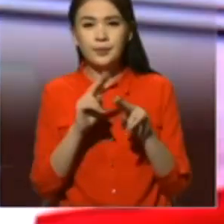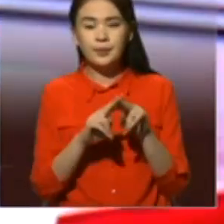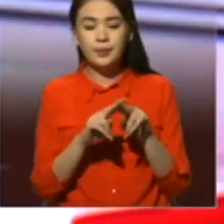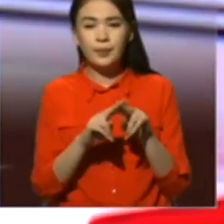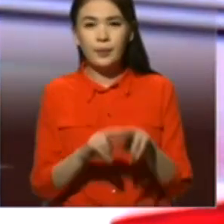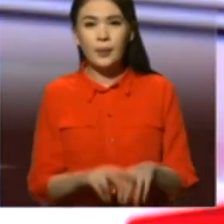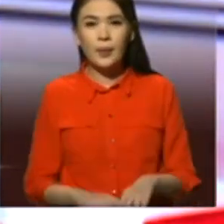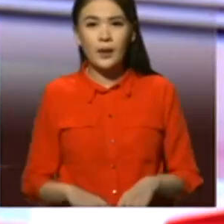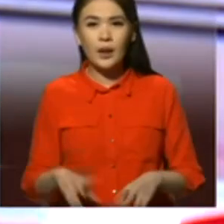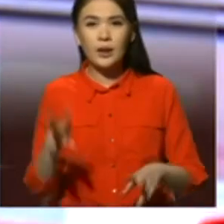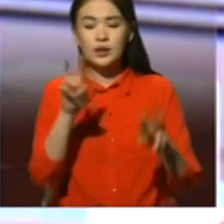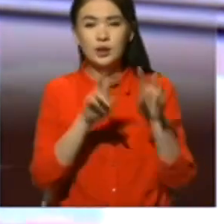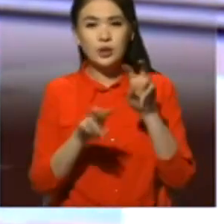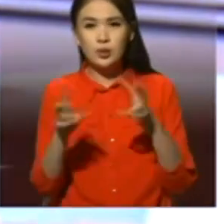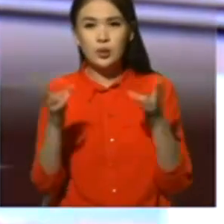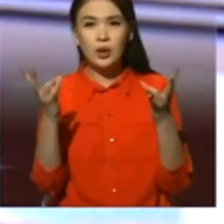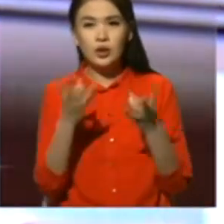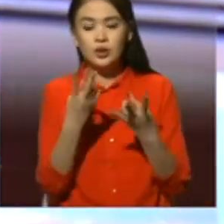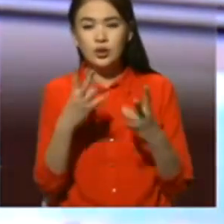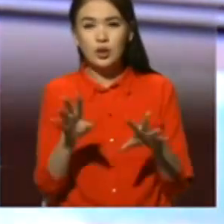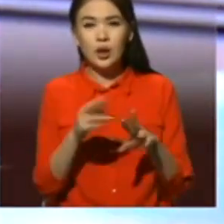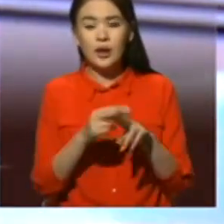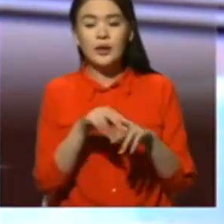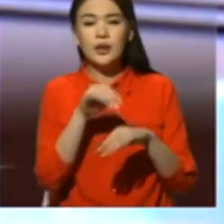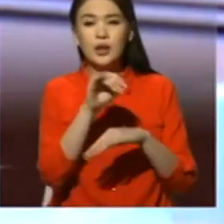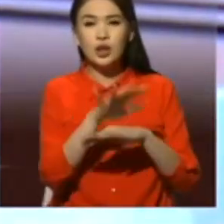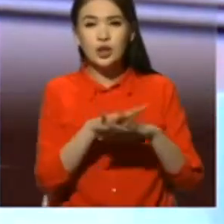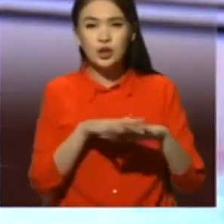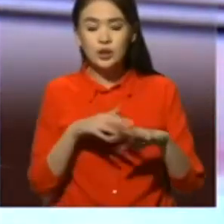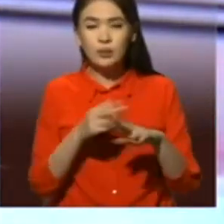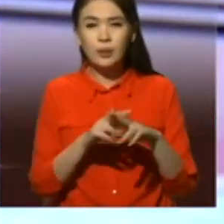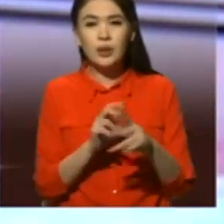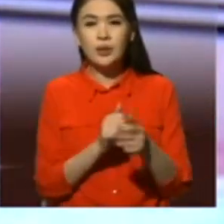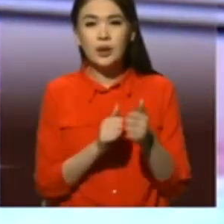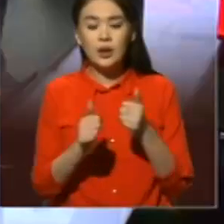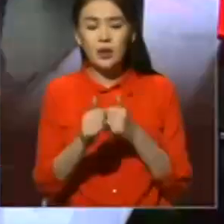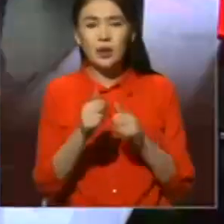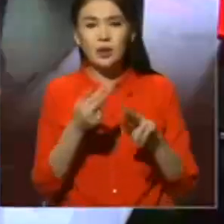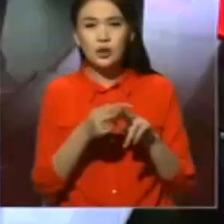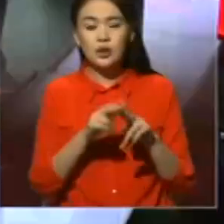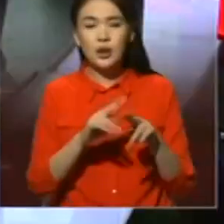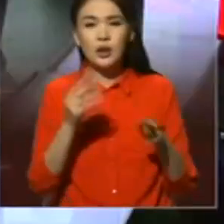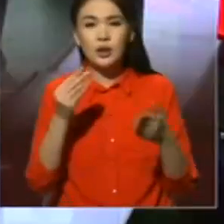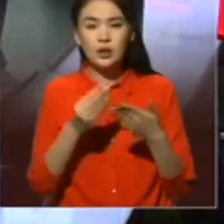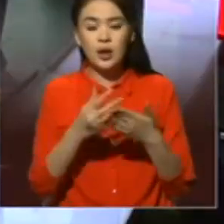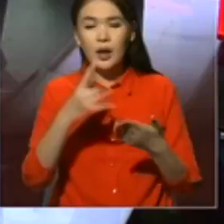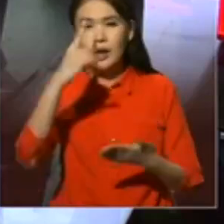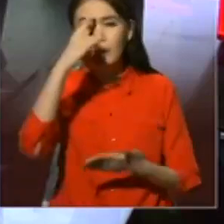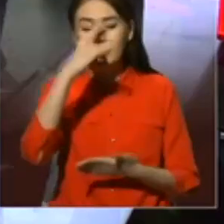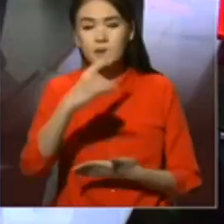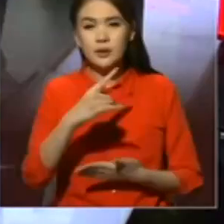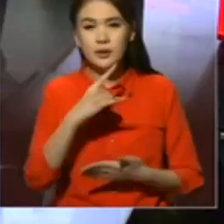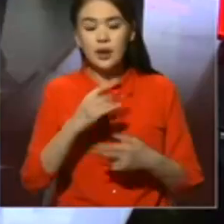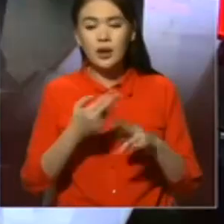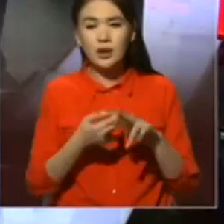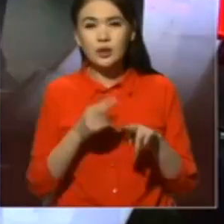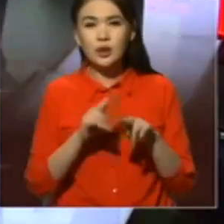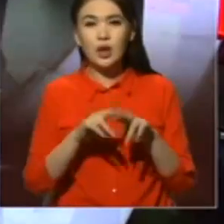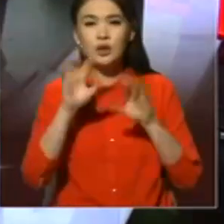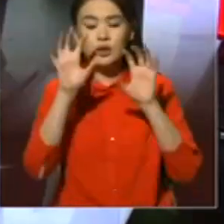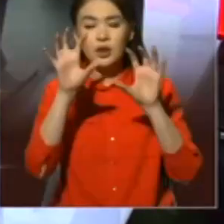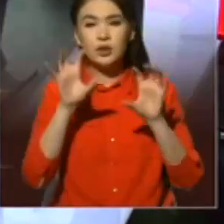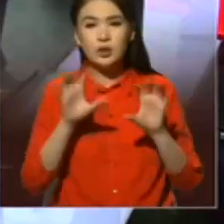адамнан бүліксін іздеудің қажеті жоқ. Сол кешірім алдыңа келсе атаңның құнын кеш деген қазақ ол осы